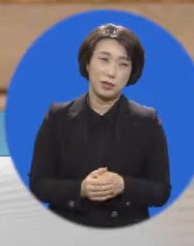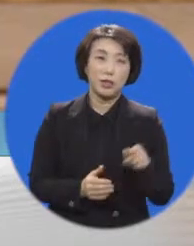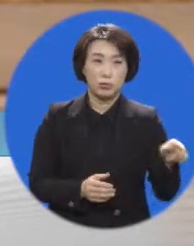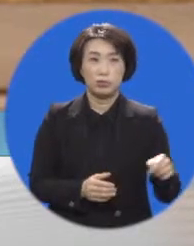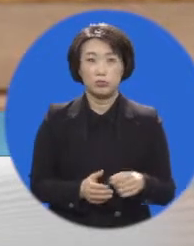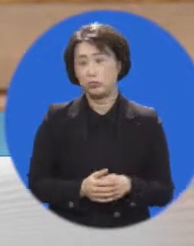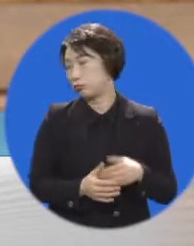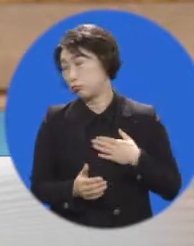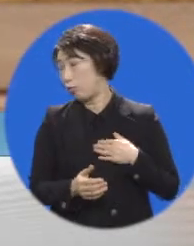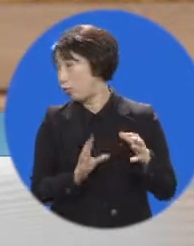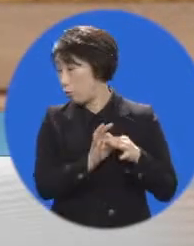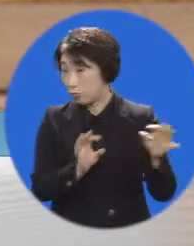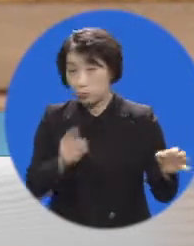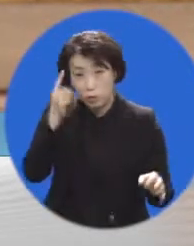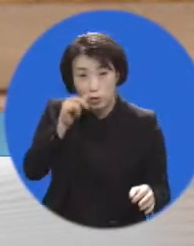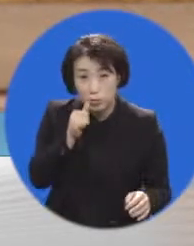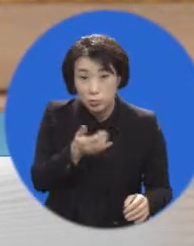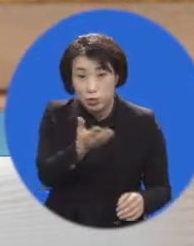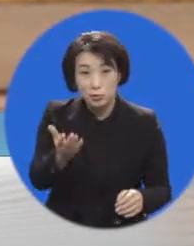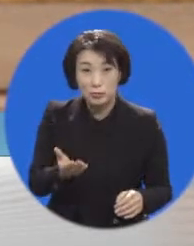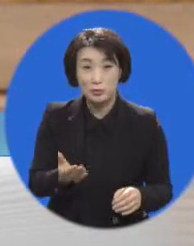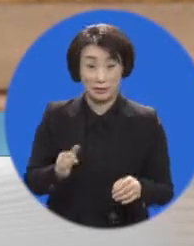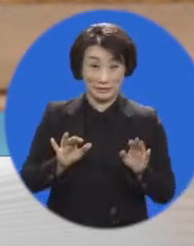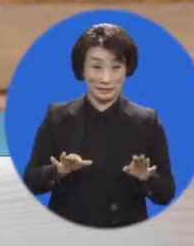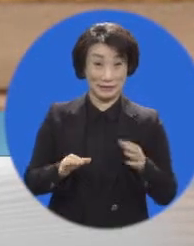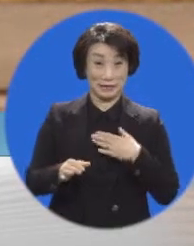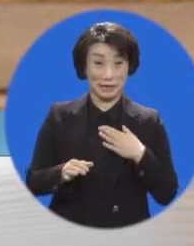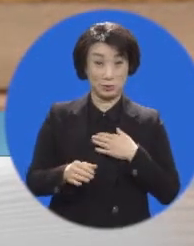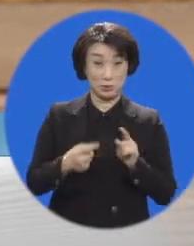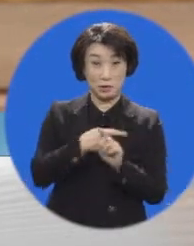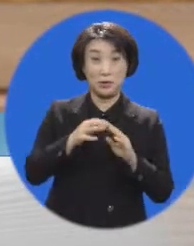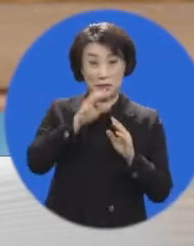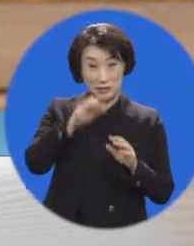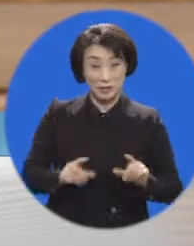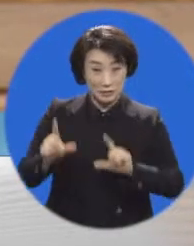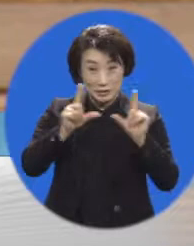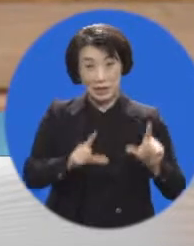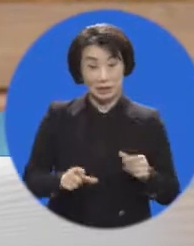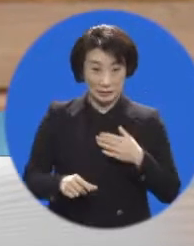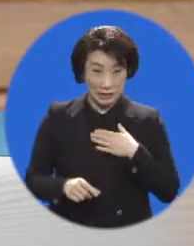남입니다. 저도 교회에서 이렇게 가만히 살다 보면